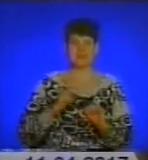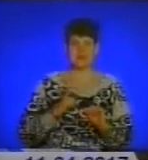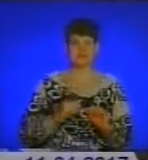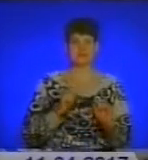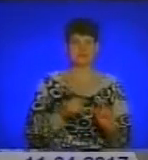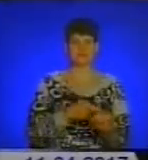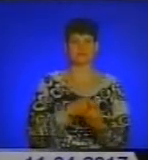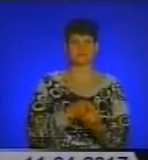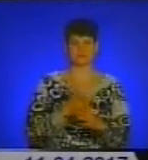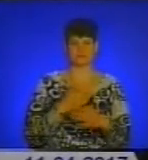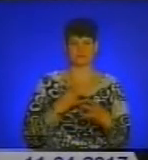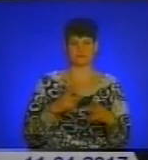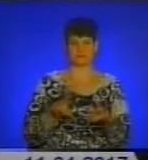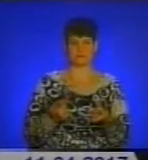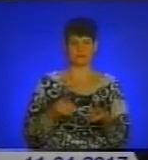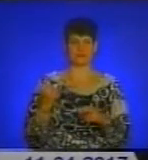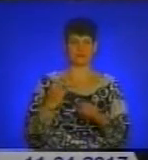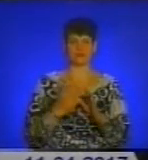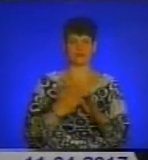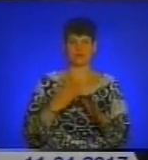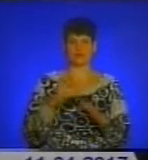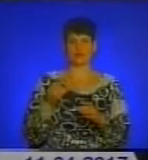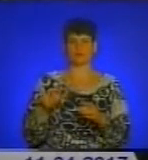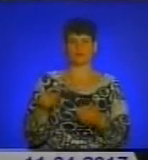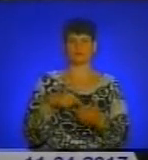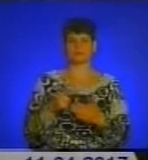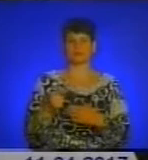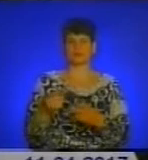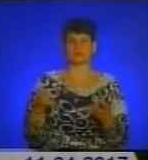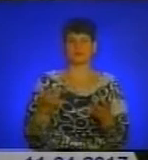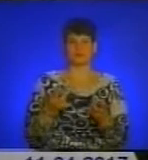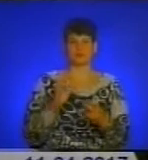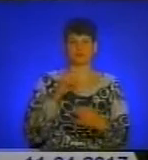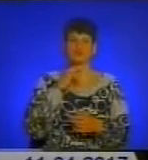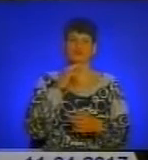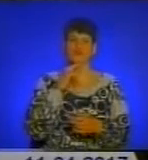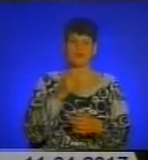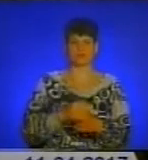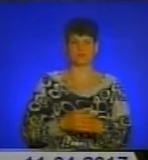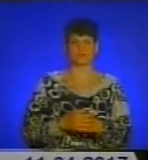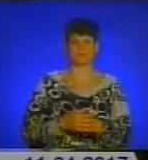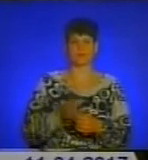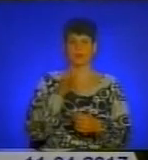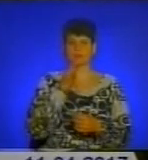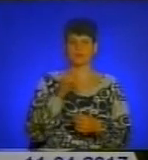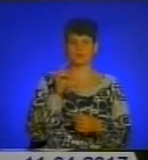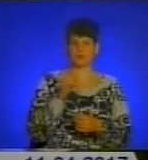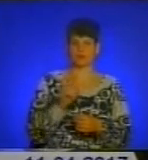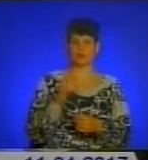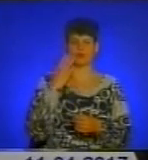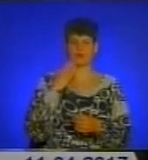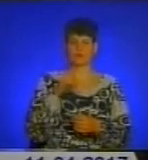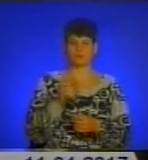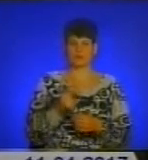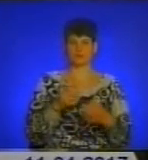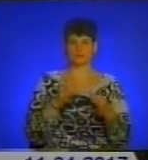не зв'язуватися. В першу чергу мешканцям міста Тернополя потрібно бути уважними. Під час того, коли вони